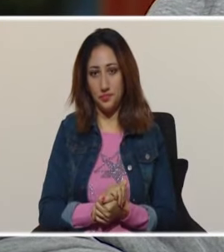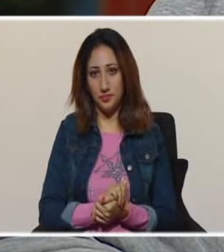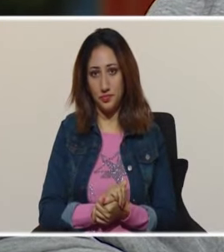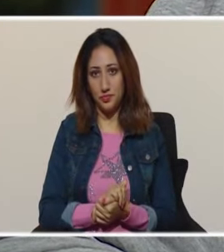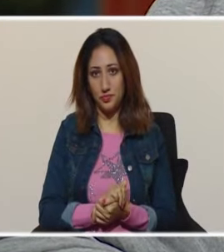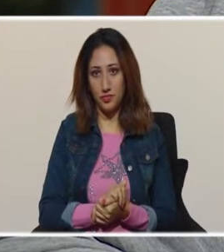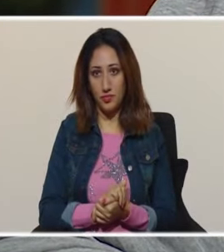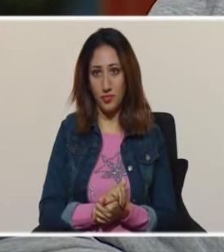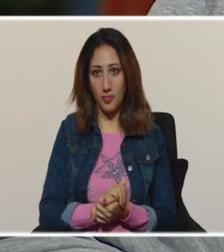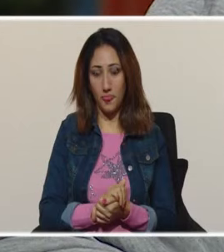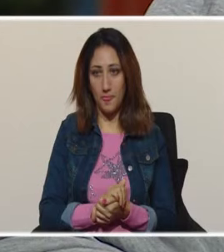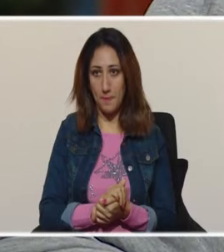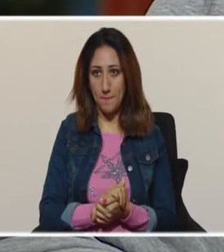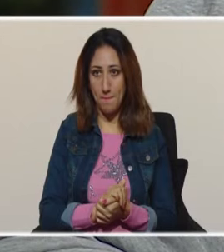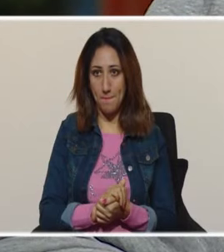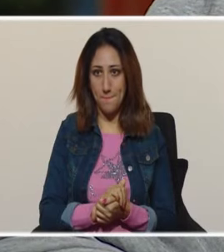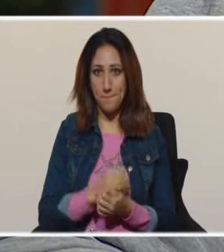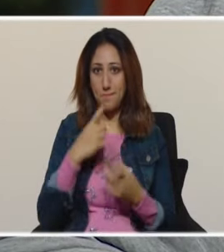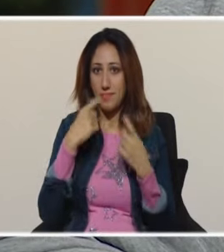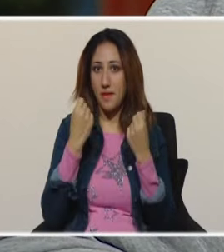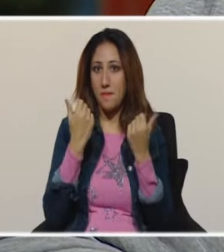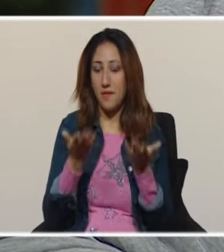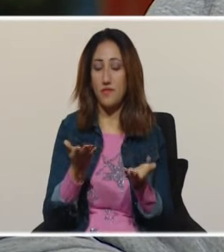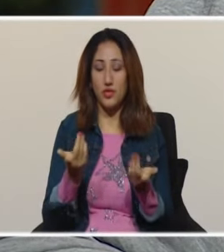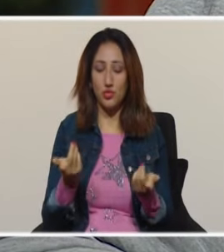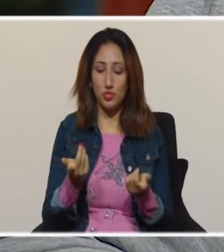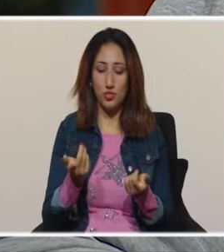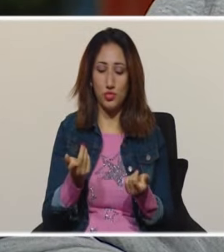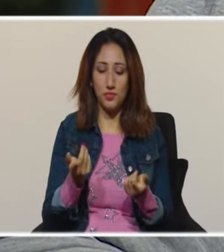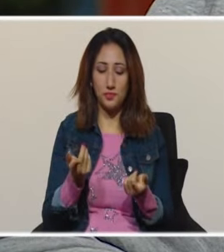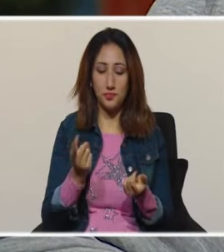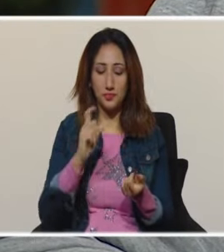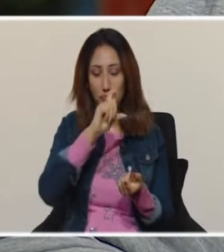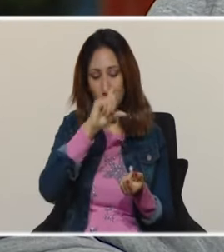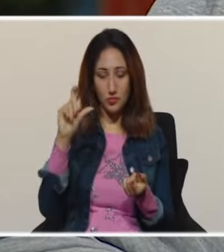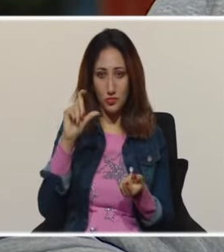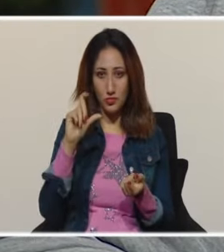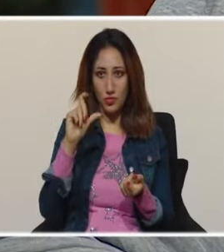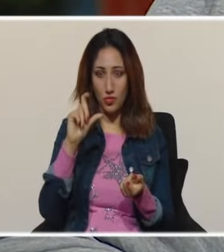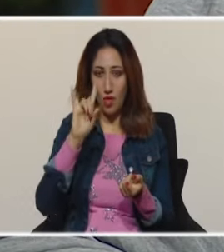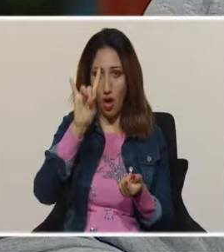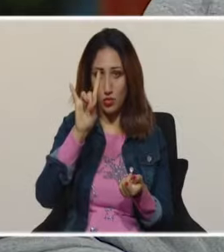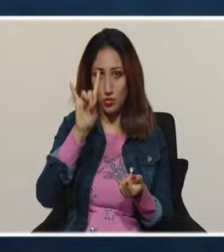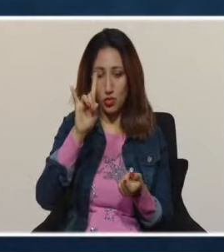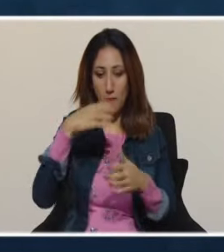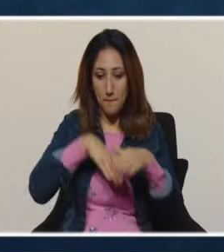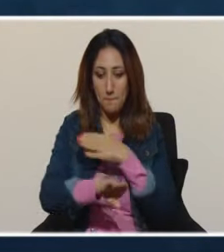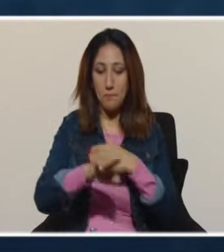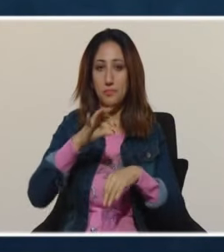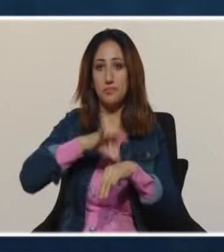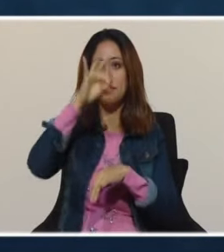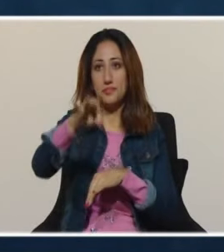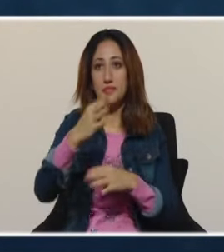للاسف مفيش. هي المشكله ان احنا كان عندنا ميعاد في شهر 10 ندخل البنت دي، واجلنا